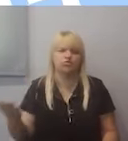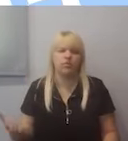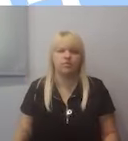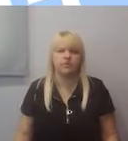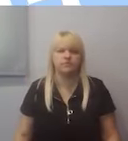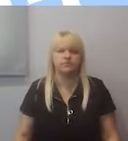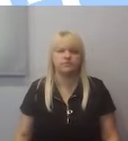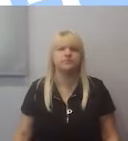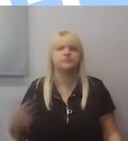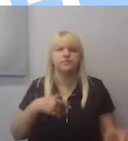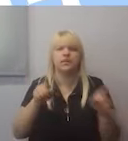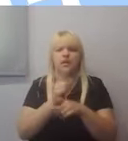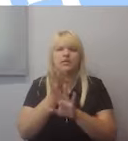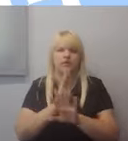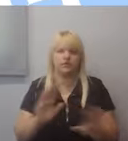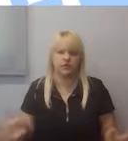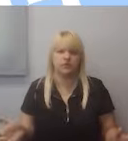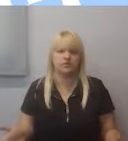arī viss